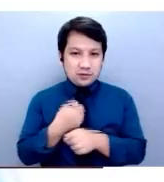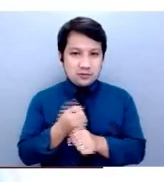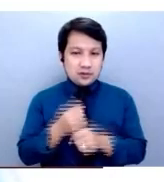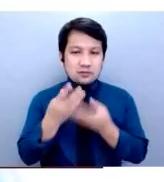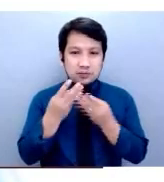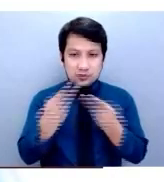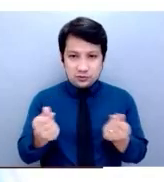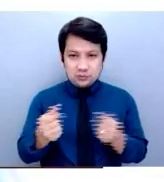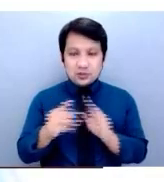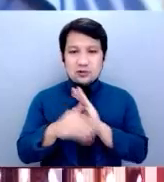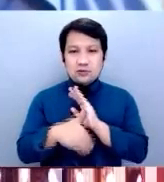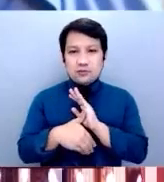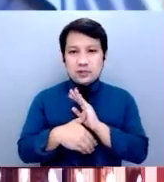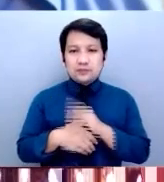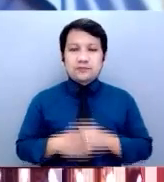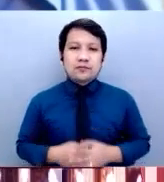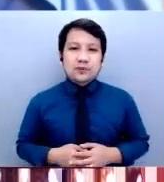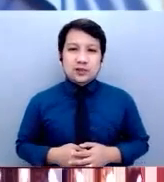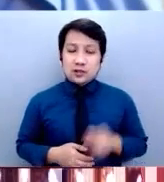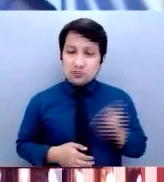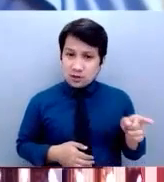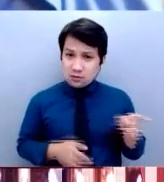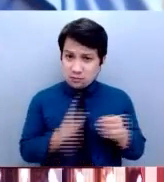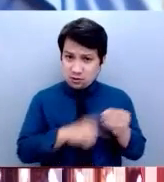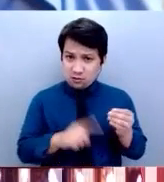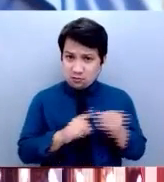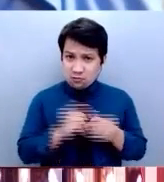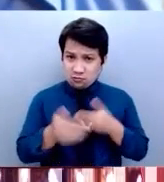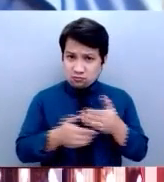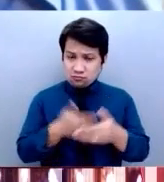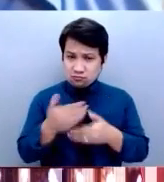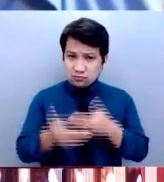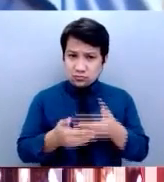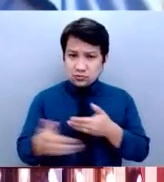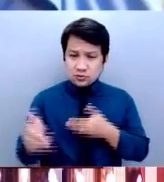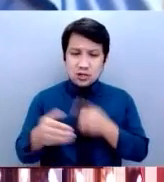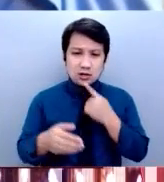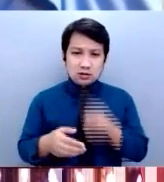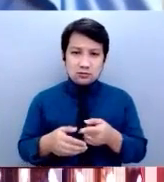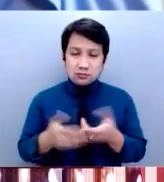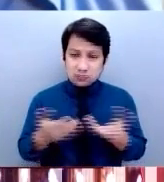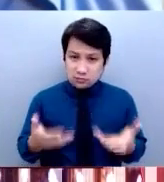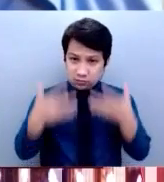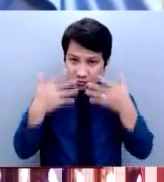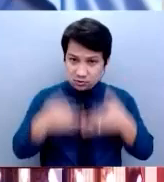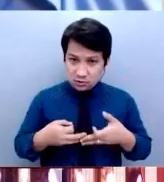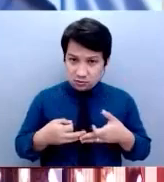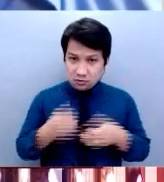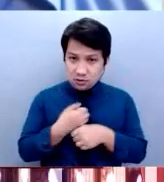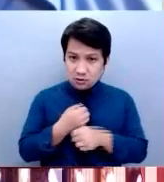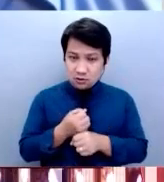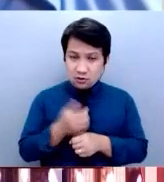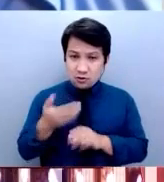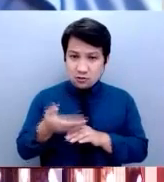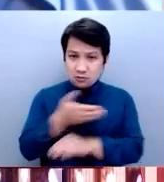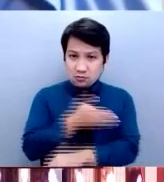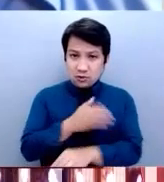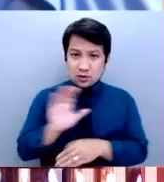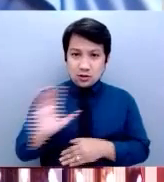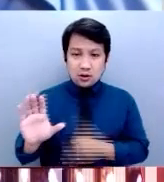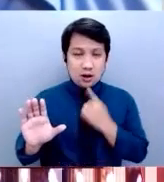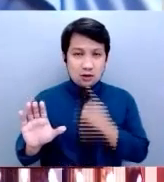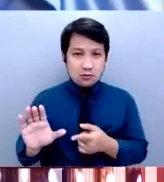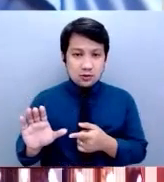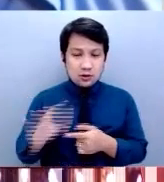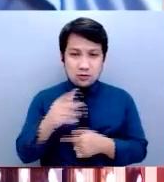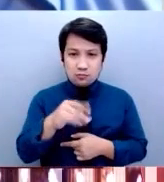sa COMELEC. Yes. Pero, Louie, as a matter of procedure, is a decision made before the ponente